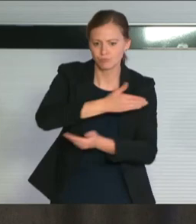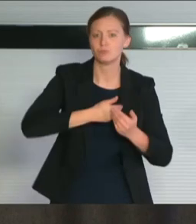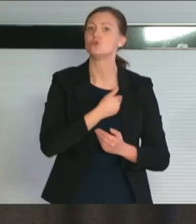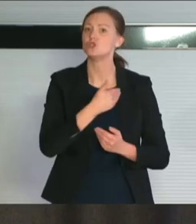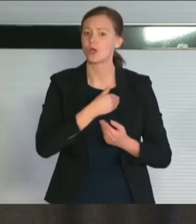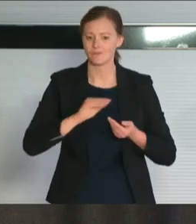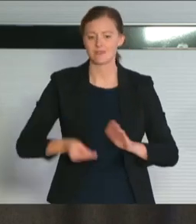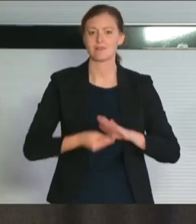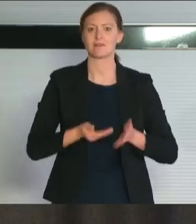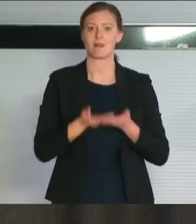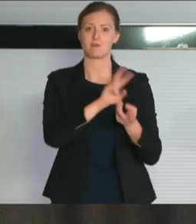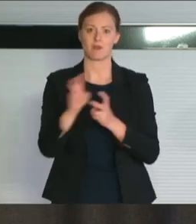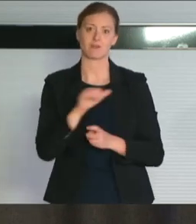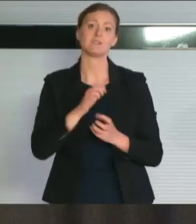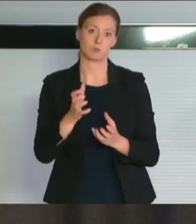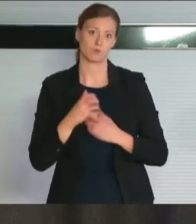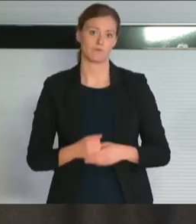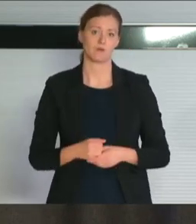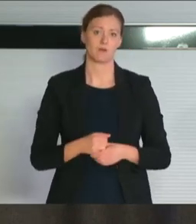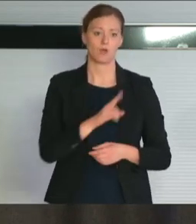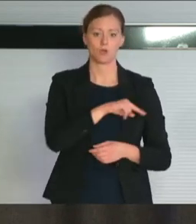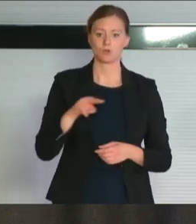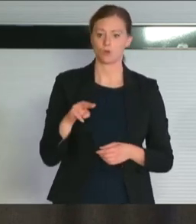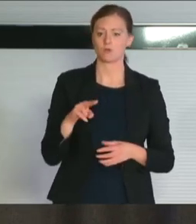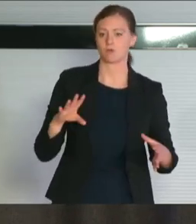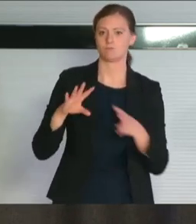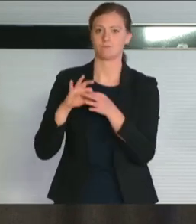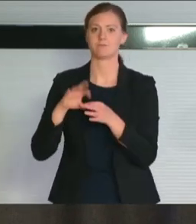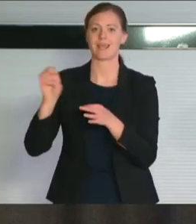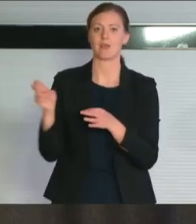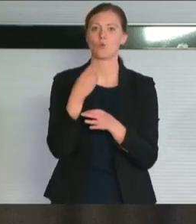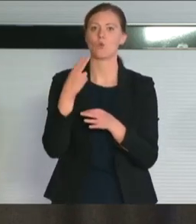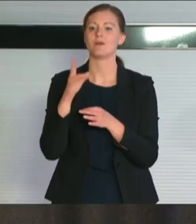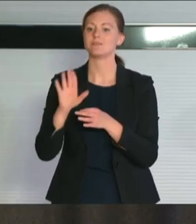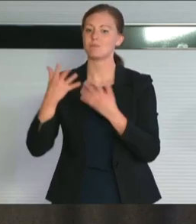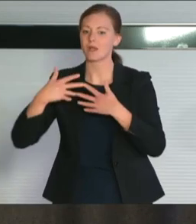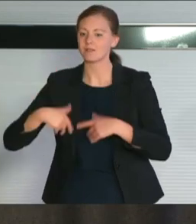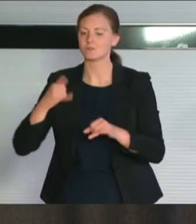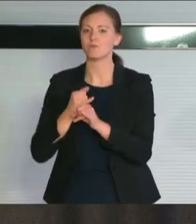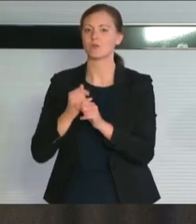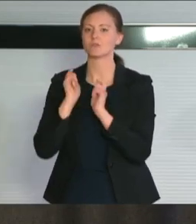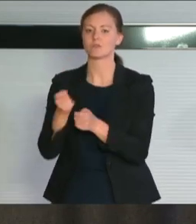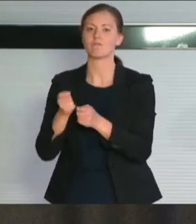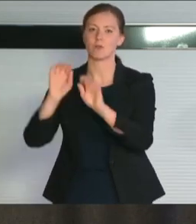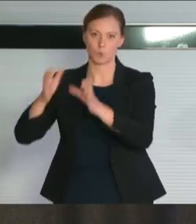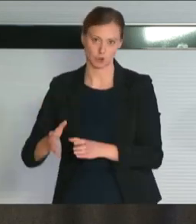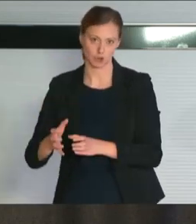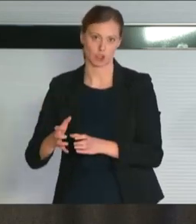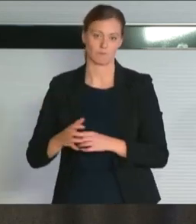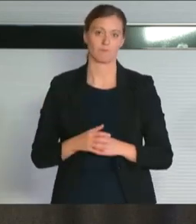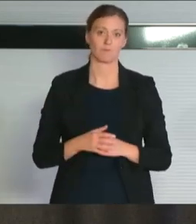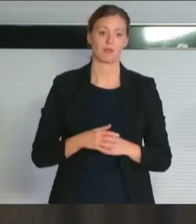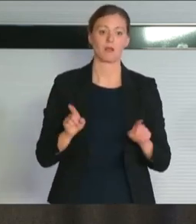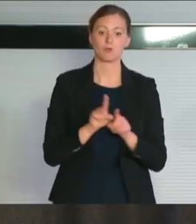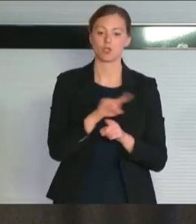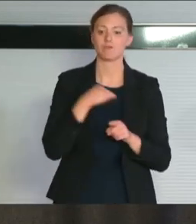med behov. Norge har nå sluttet seg til EU sitt mekanisme for felles innkjøp av utstyr til beredskap. Dette gir oss